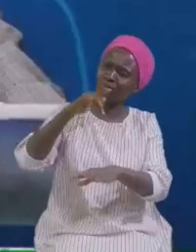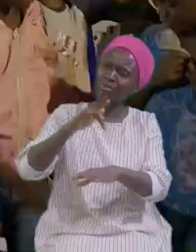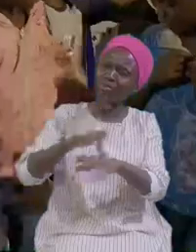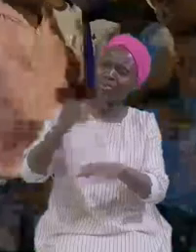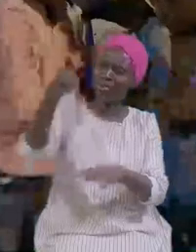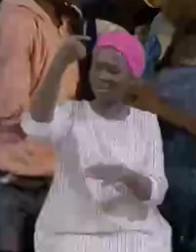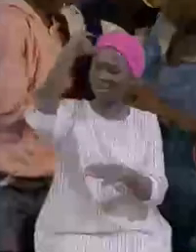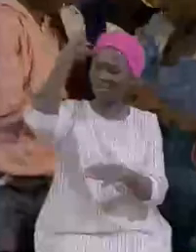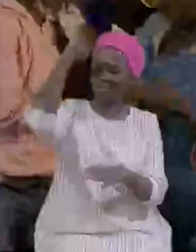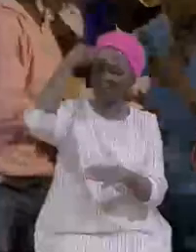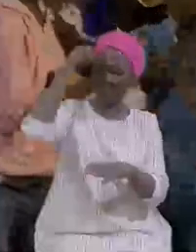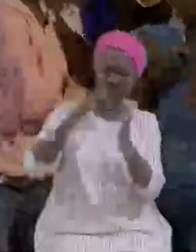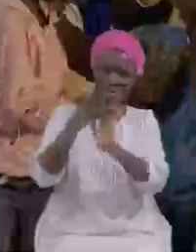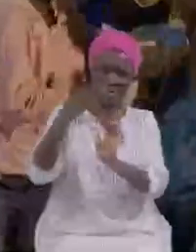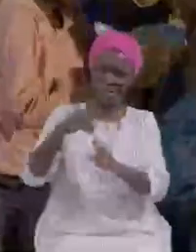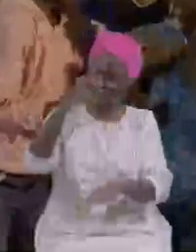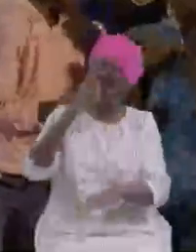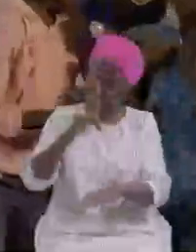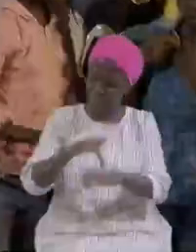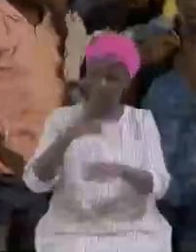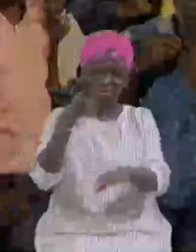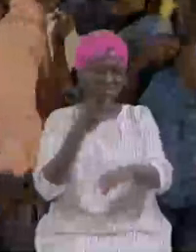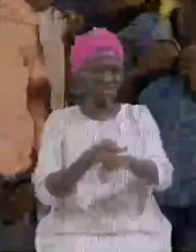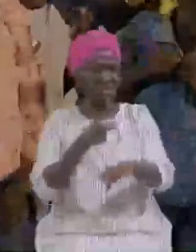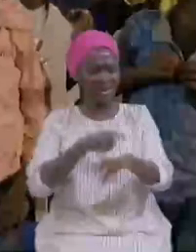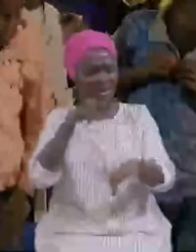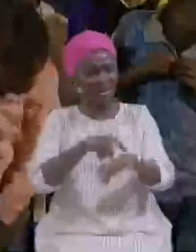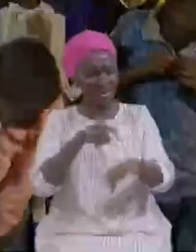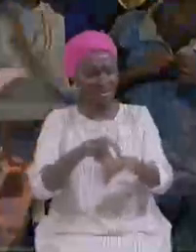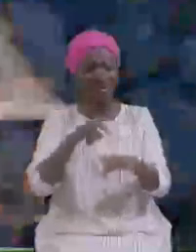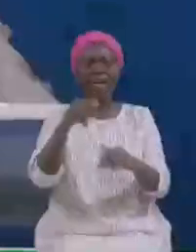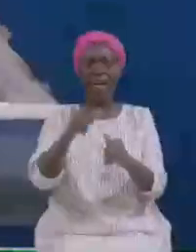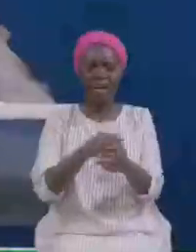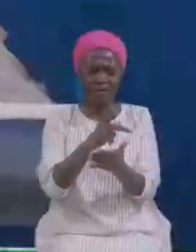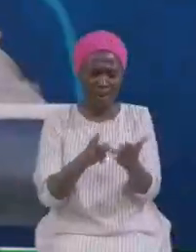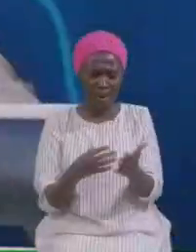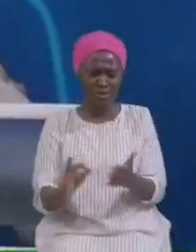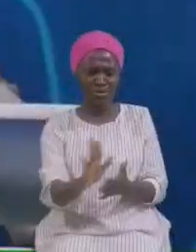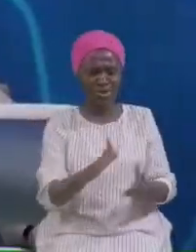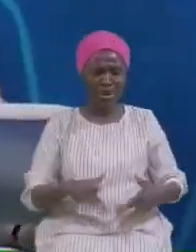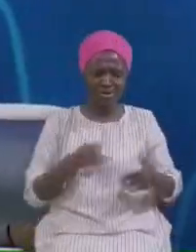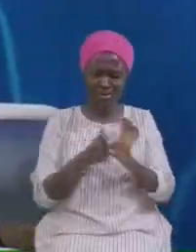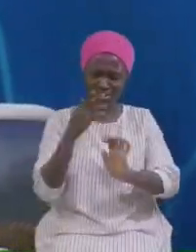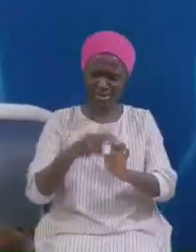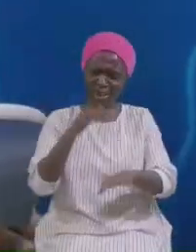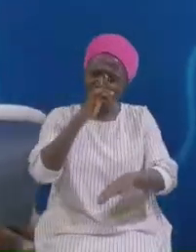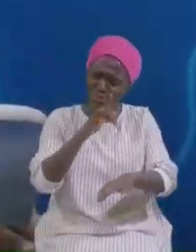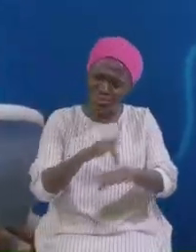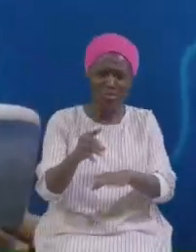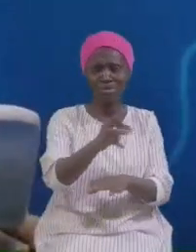l'esprit, touche les os, touche toute partie de leur vie. Touche-les là où ils ont du